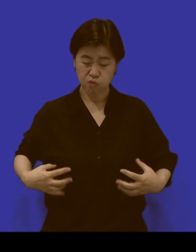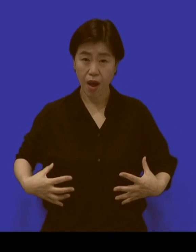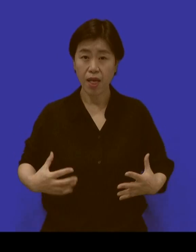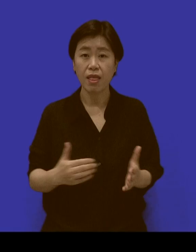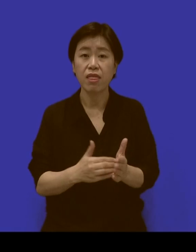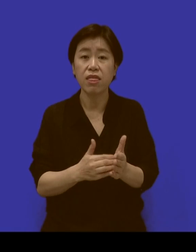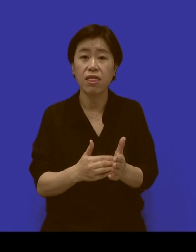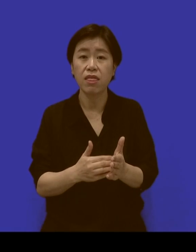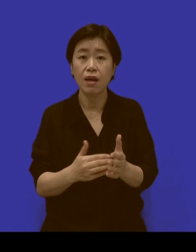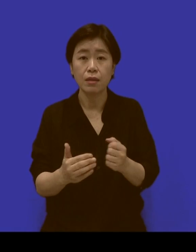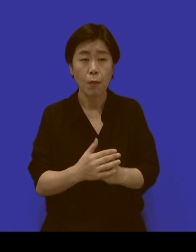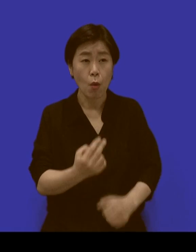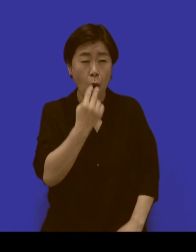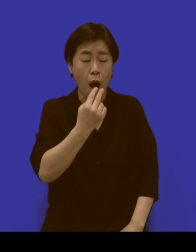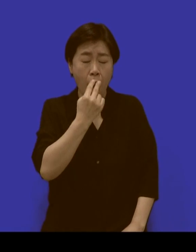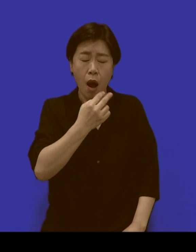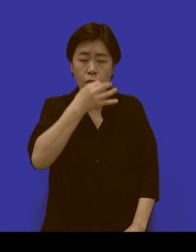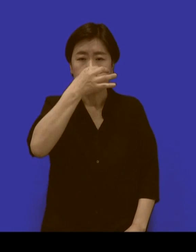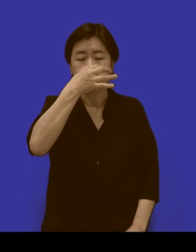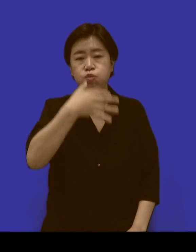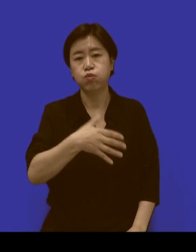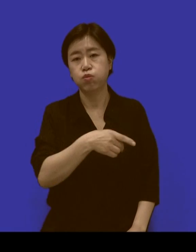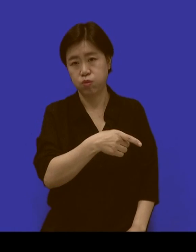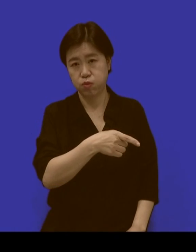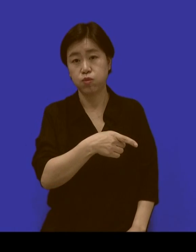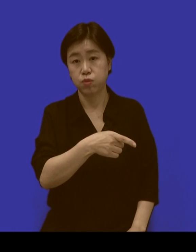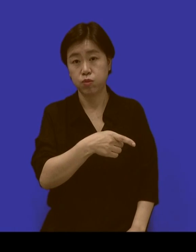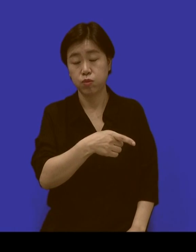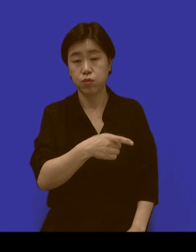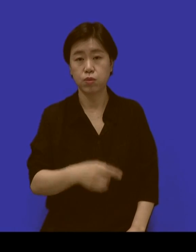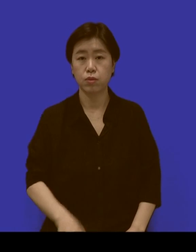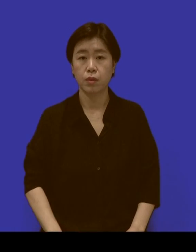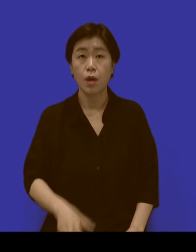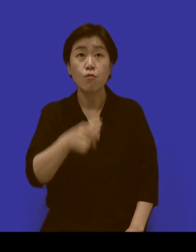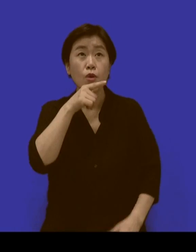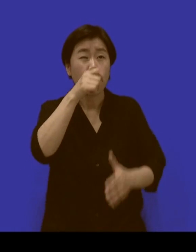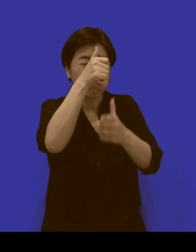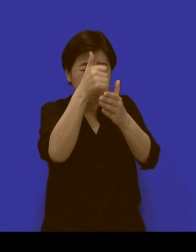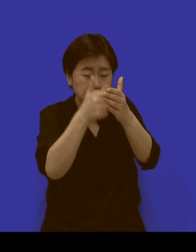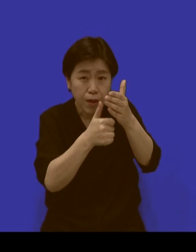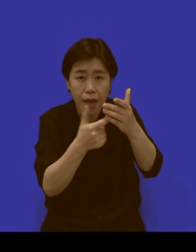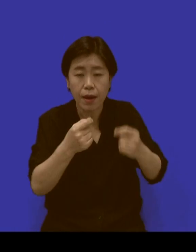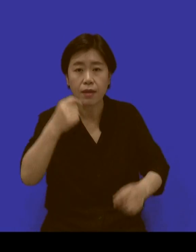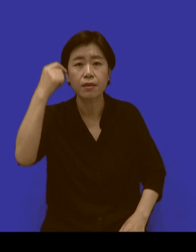더 이상 숨 쉴 수 있는 공간이 없었고 물에 빠진 상태 같이